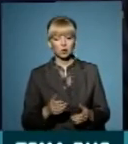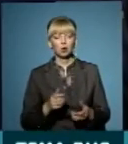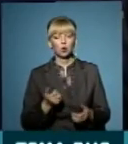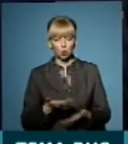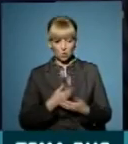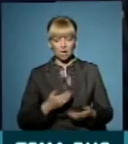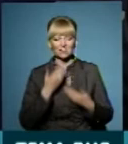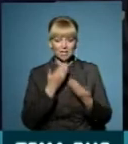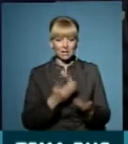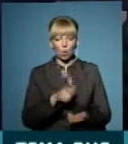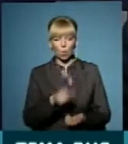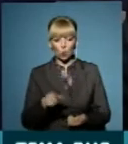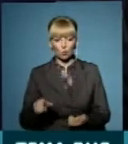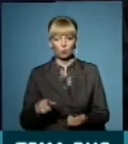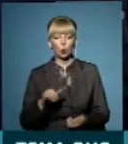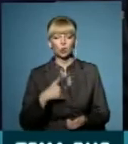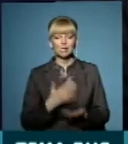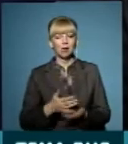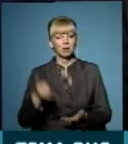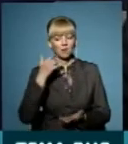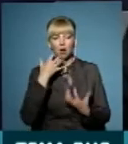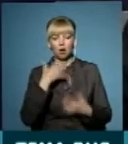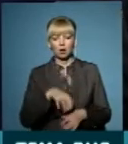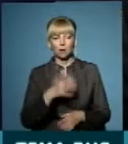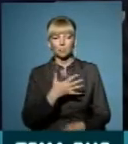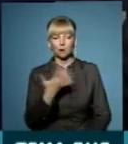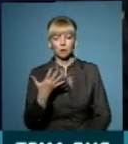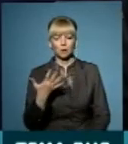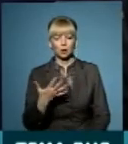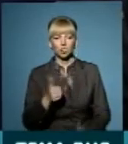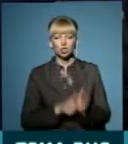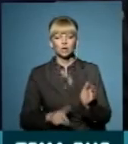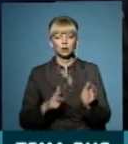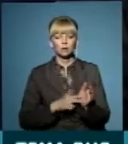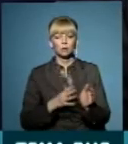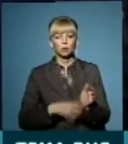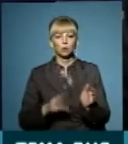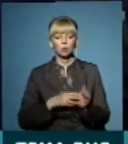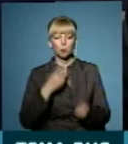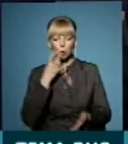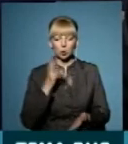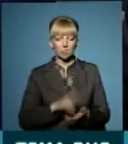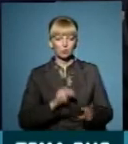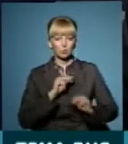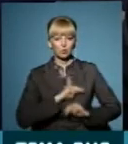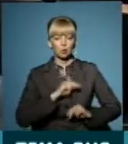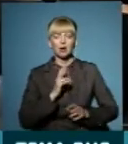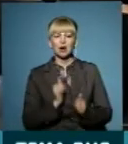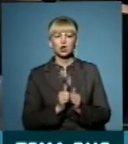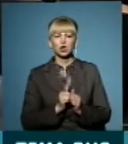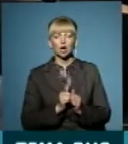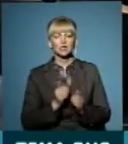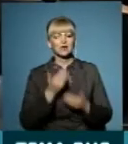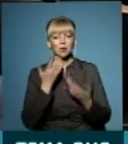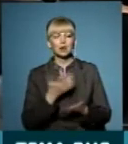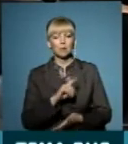нас звертаються громадяни. У нас є телефон гарячої лінії 55-68-97, він постійно працює. А як часто звертаються, з